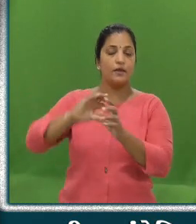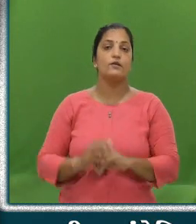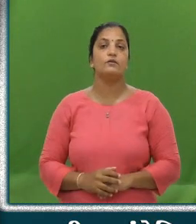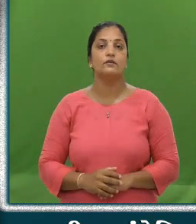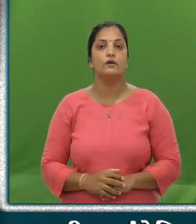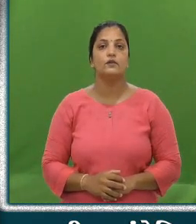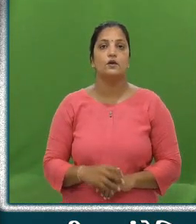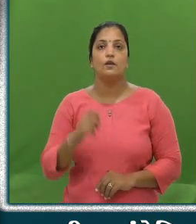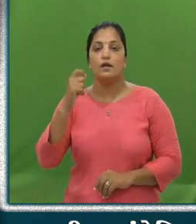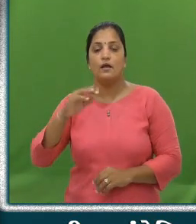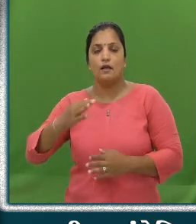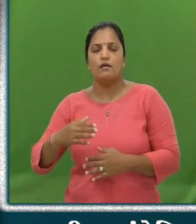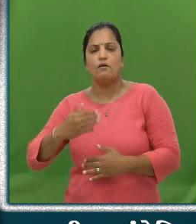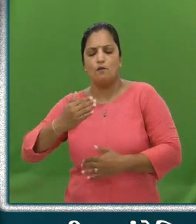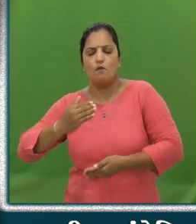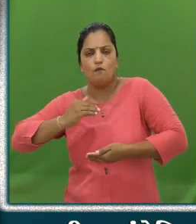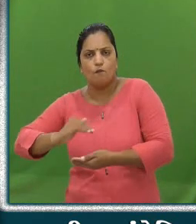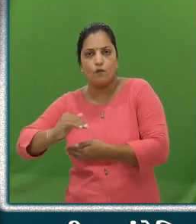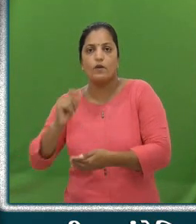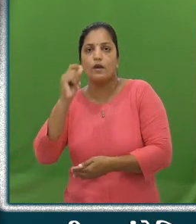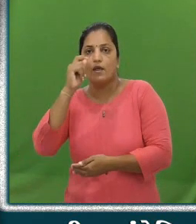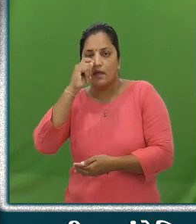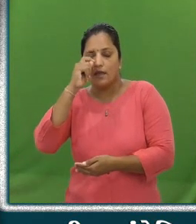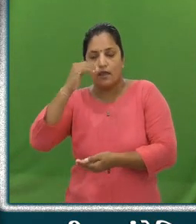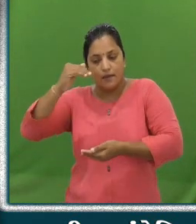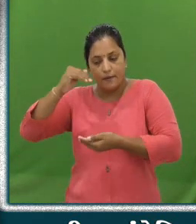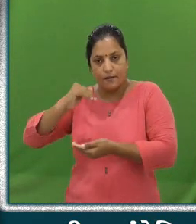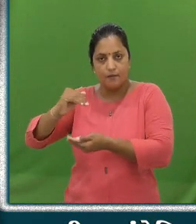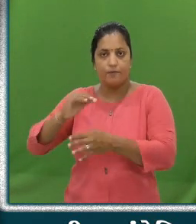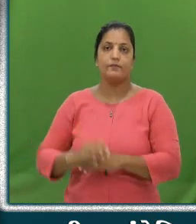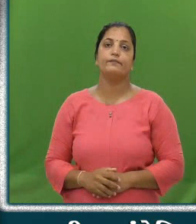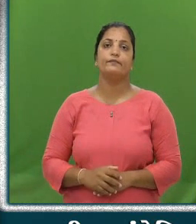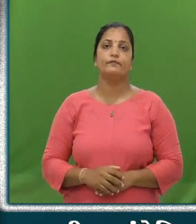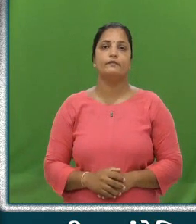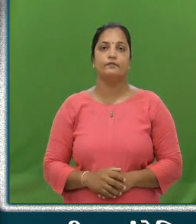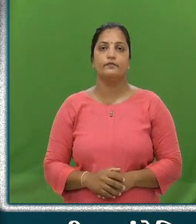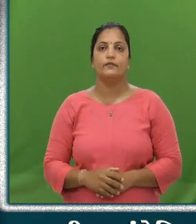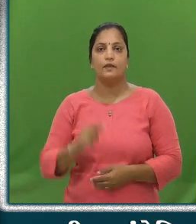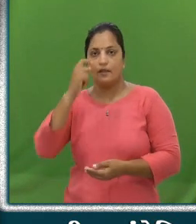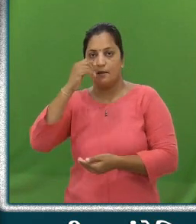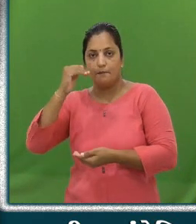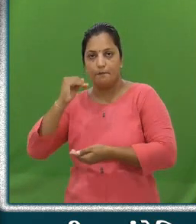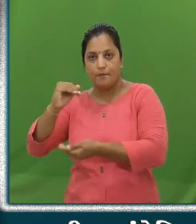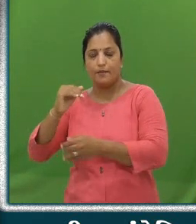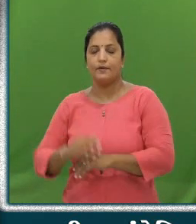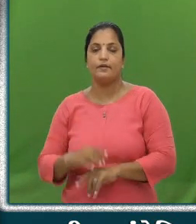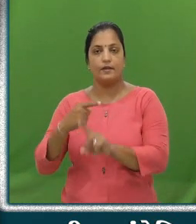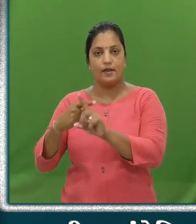થશે કે આવનારી સંતતિ જે છે એક્સ એક્સ રંગસૂત્ર ધરાવતી હશે અને તે આ